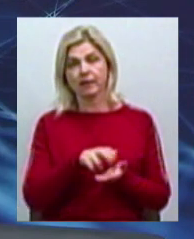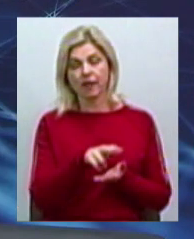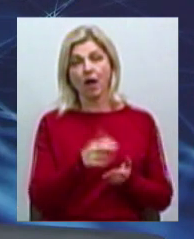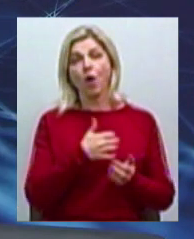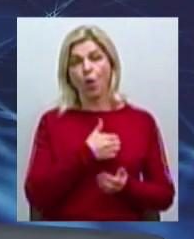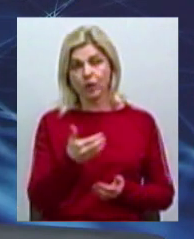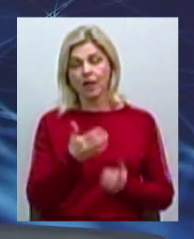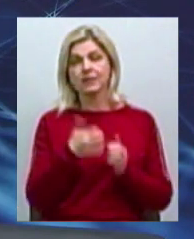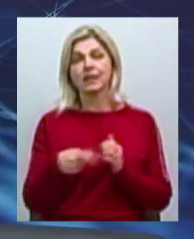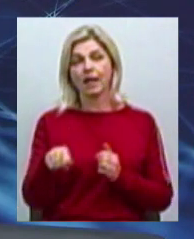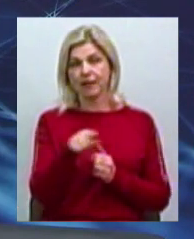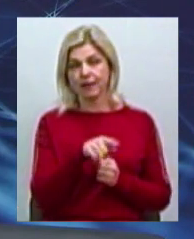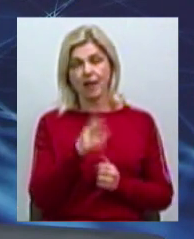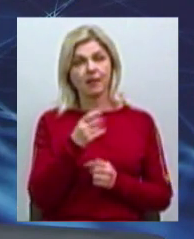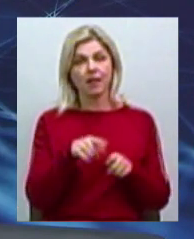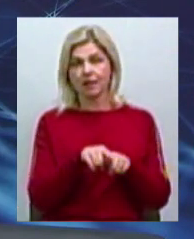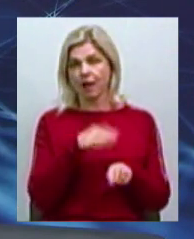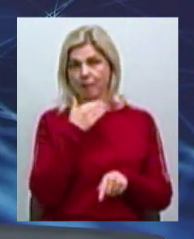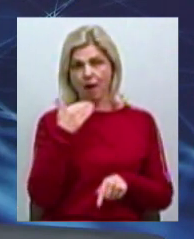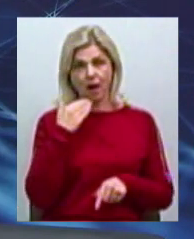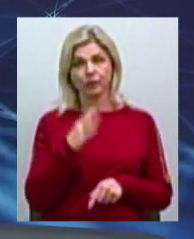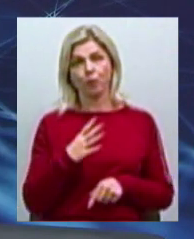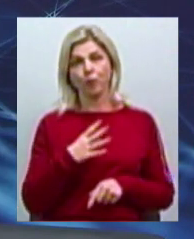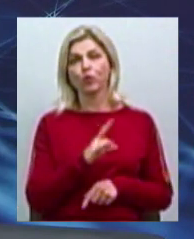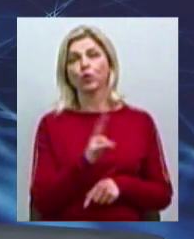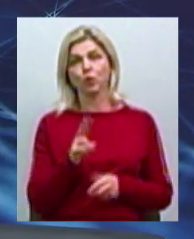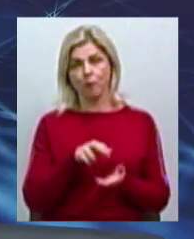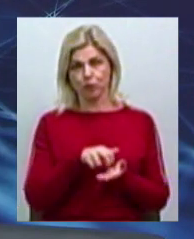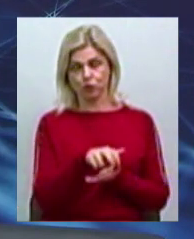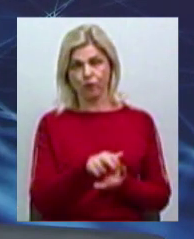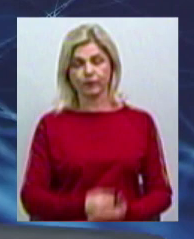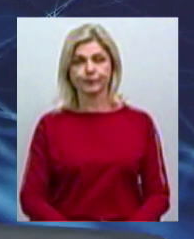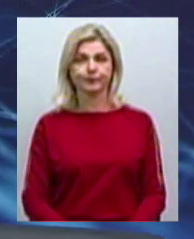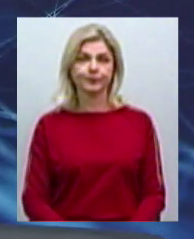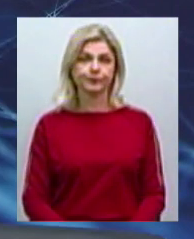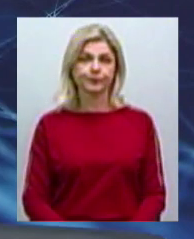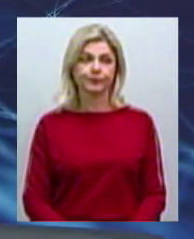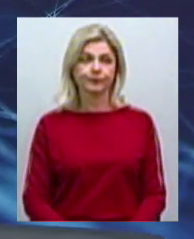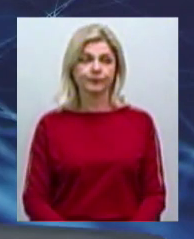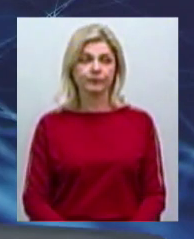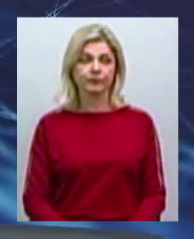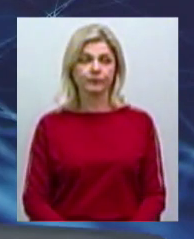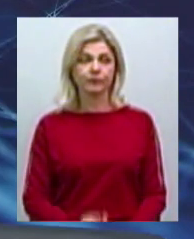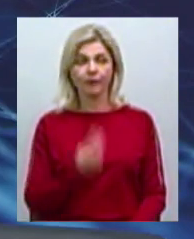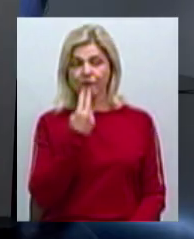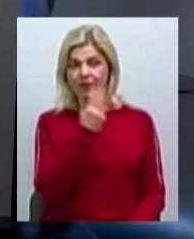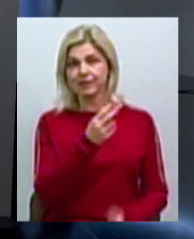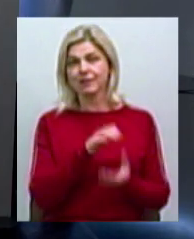них було не так багато тих, хто б пішов. Бачила, до речі, зараз знайомі